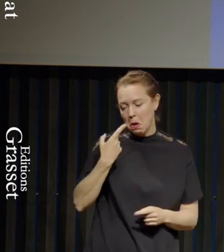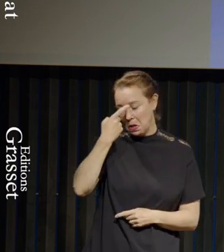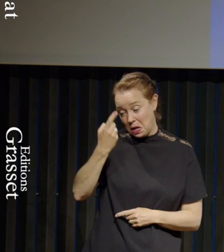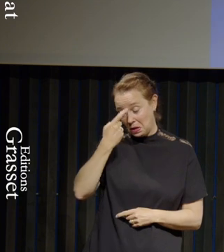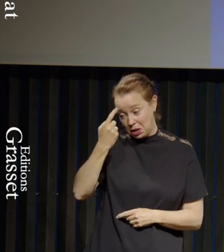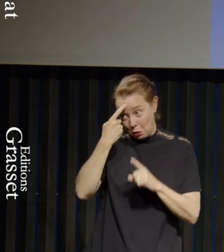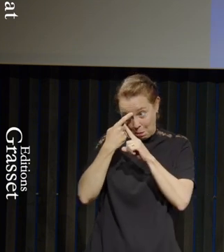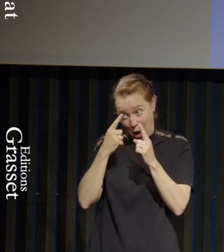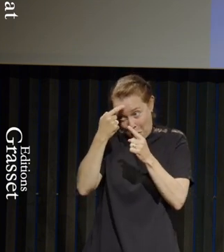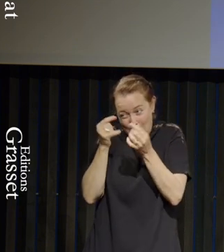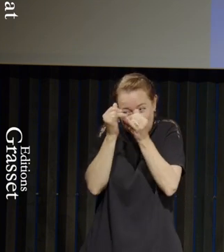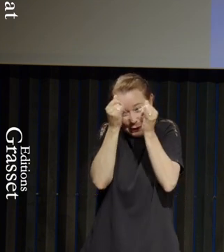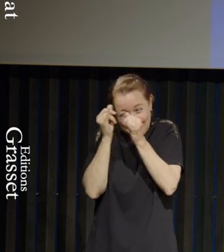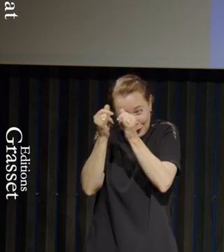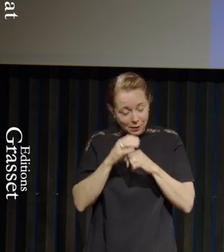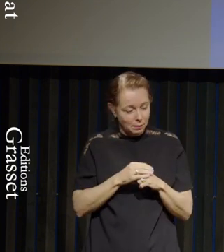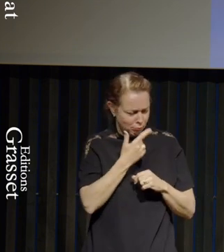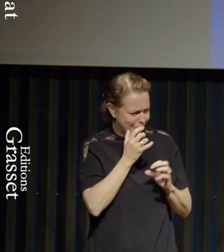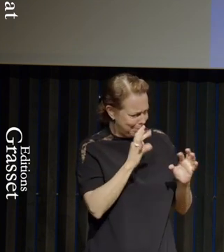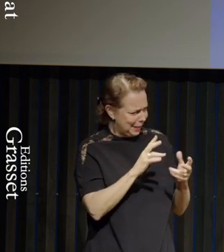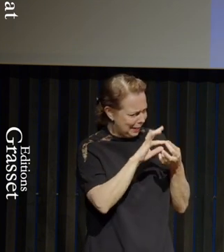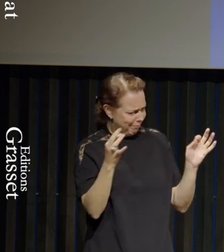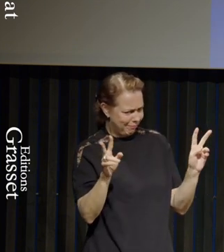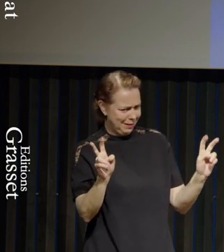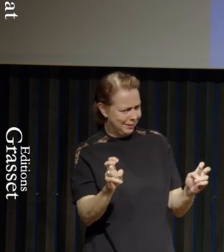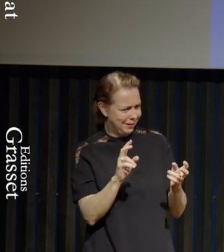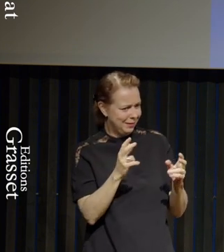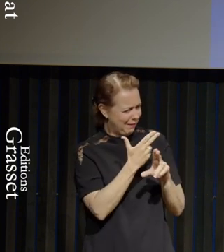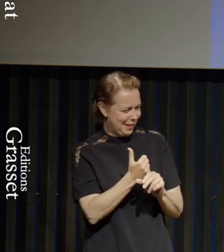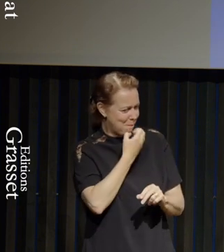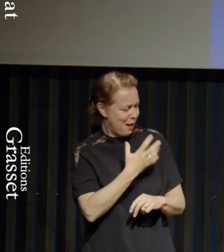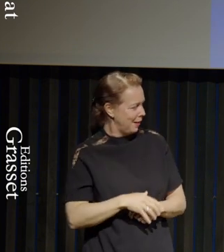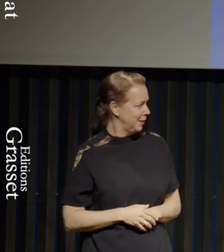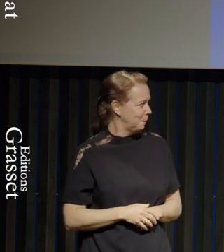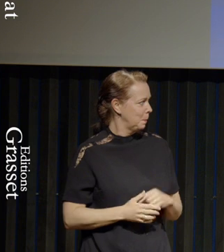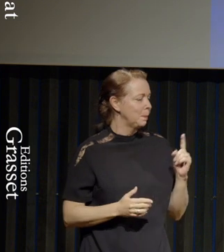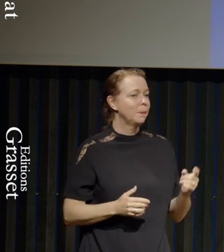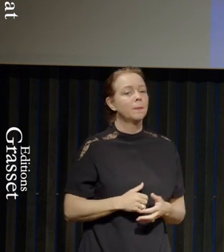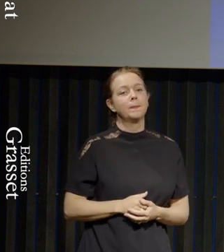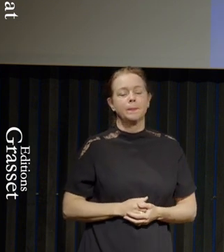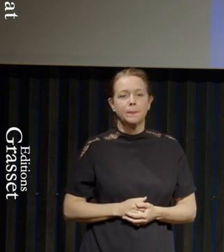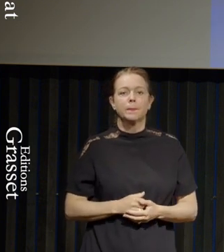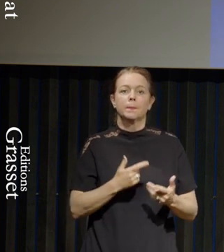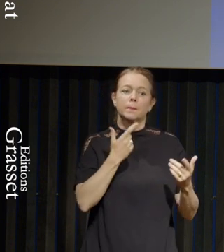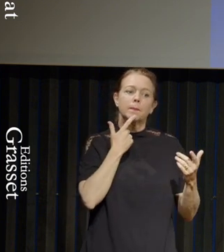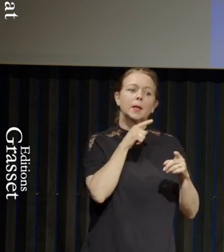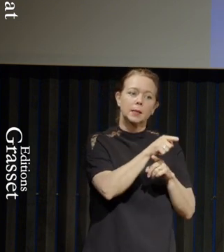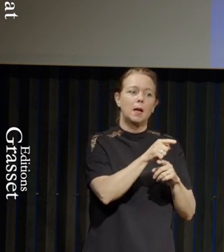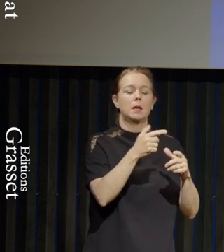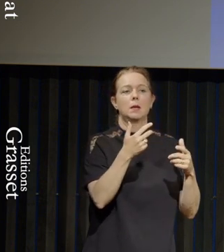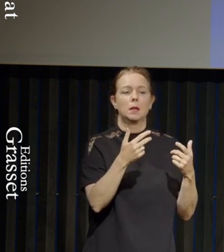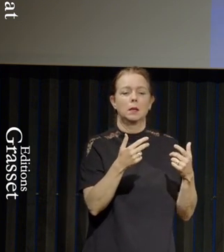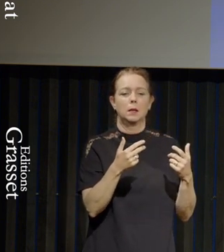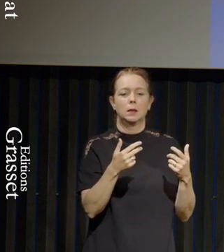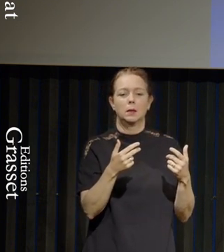s'amuse ». Ça vous conviendrait comme définition ? Elle a le mérite, en tout cas, de positionner les choses